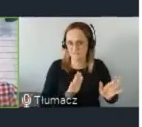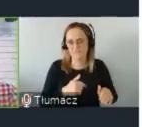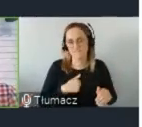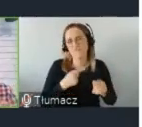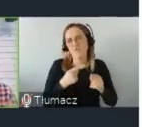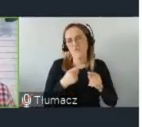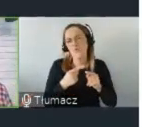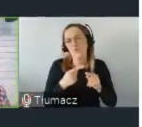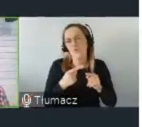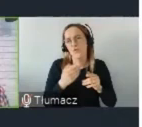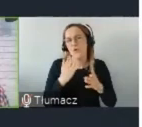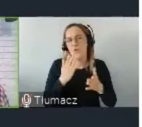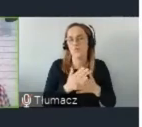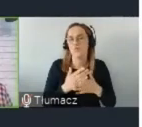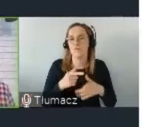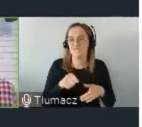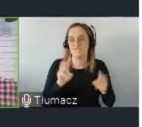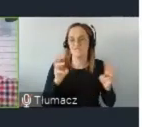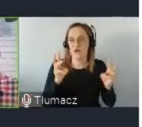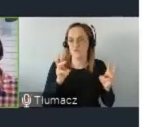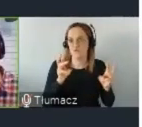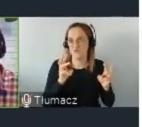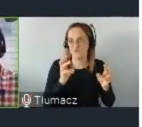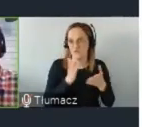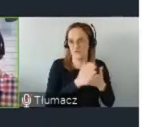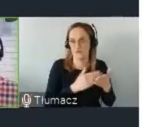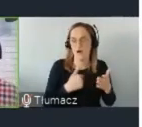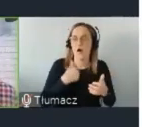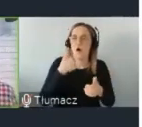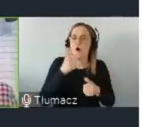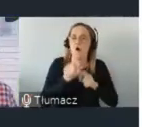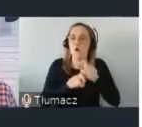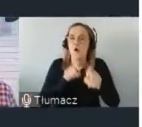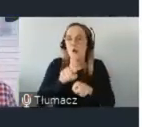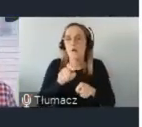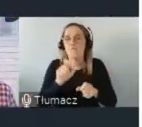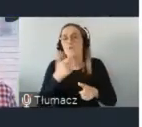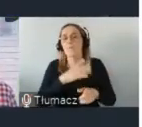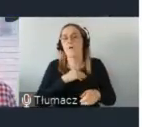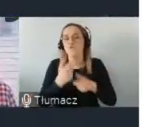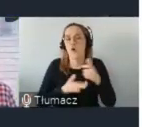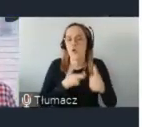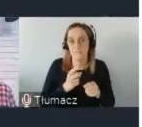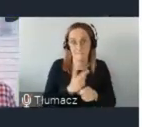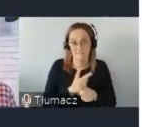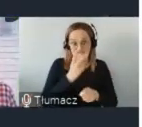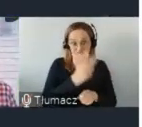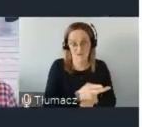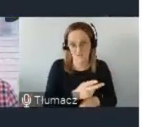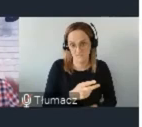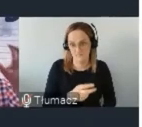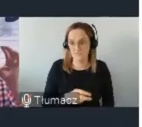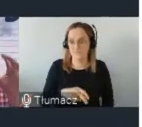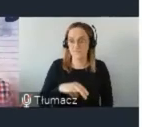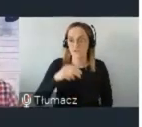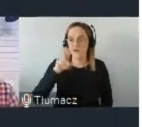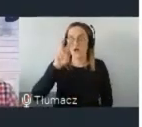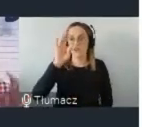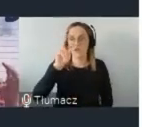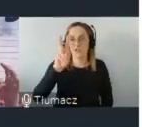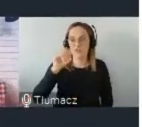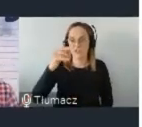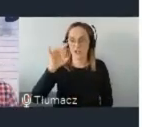taki, teraz już przejdźmy do warsztatowej części. Będę wam pokazywał krok po kroku, co można zrobić w takim narzędziu. Czyli po wejściu na stronę ThinkLink.com oczywiście musimy